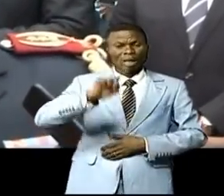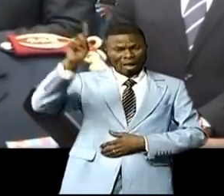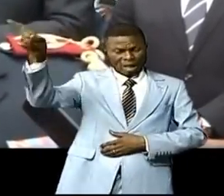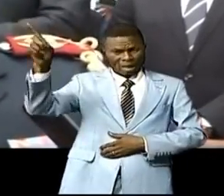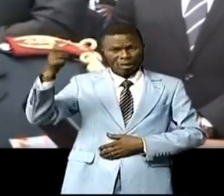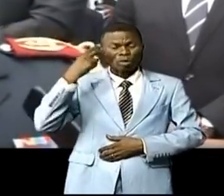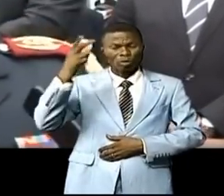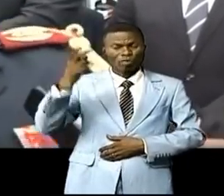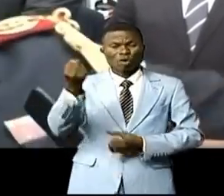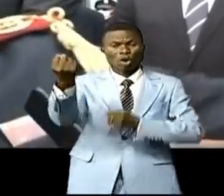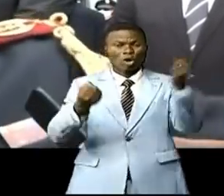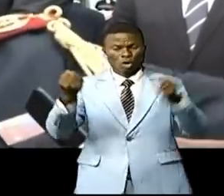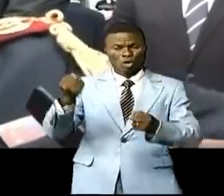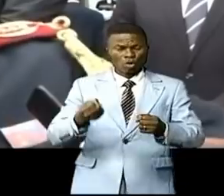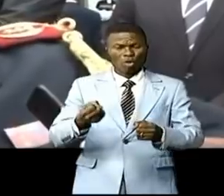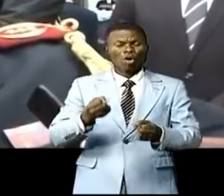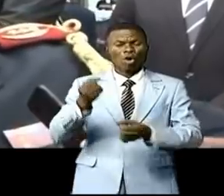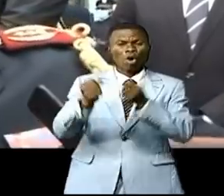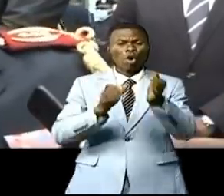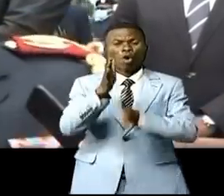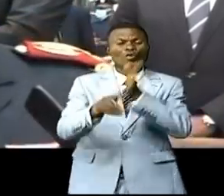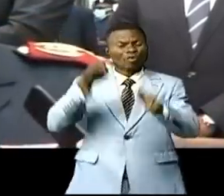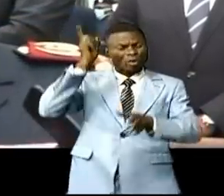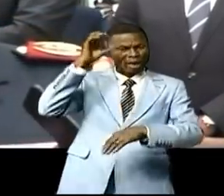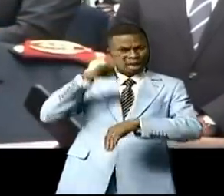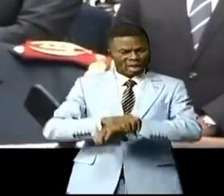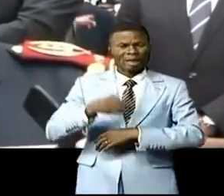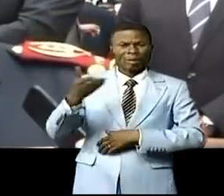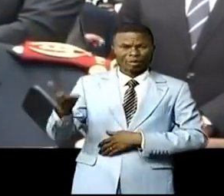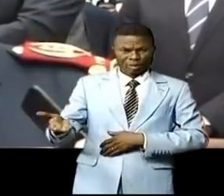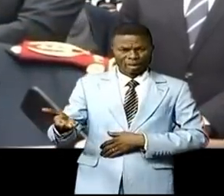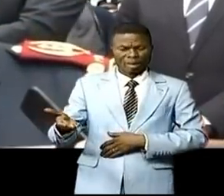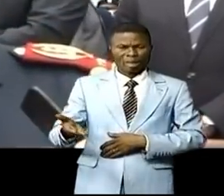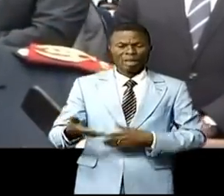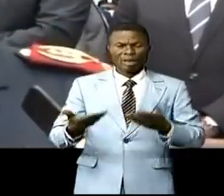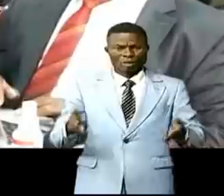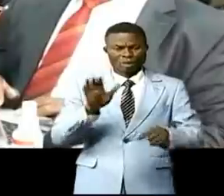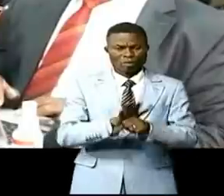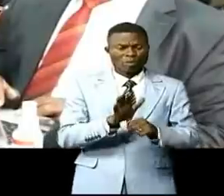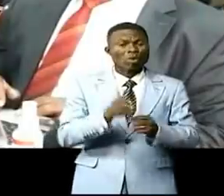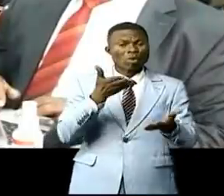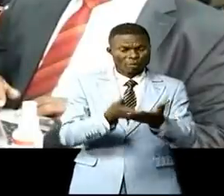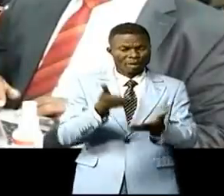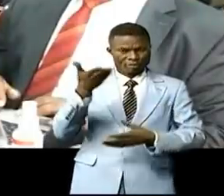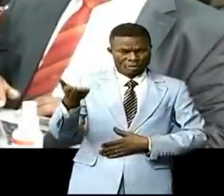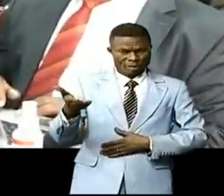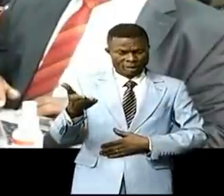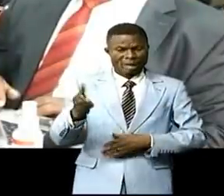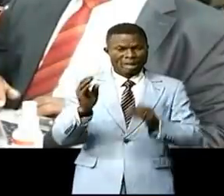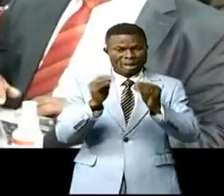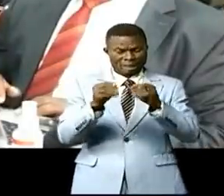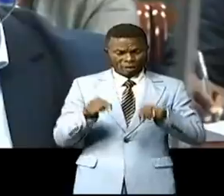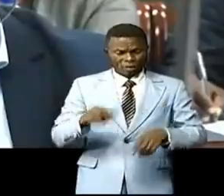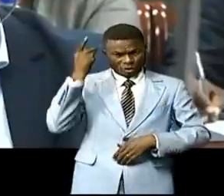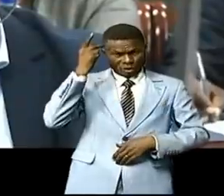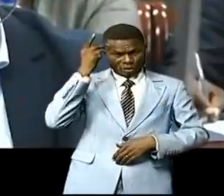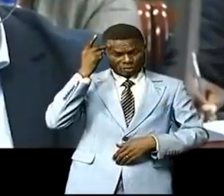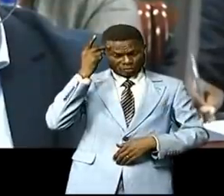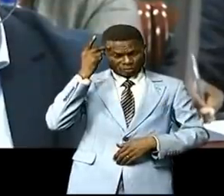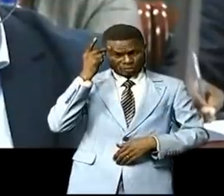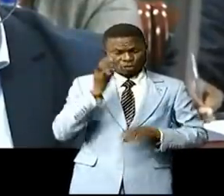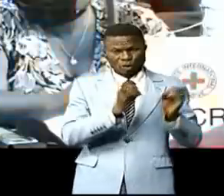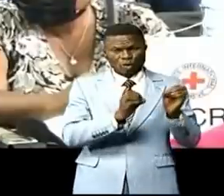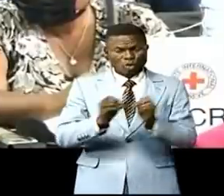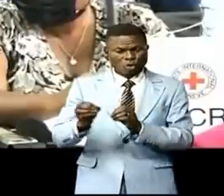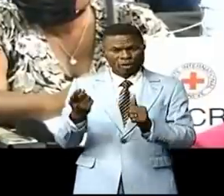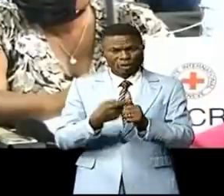des véhicules volés dans d'autres pays que nous avons arrêtés ici par les canaux d'Interpol. Il y a des résultats. Ces assises de Kinshasa prendront en tout et pour